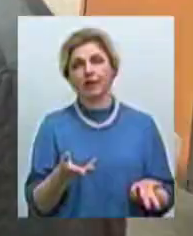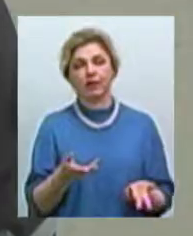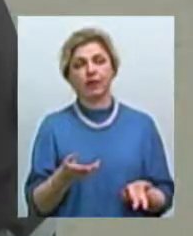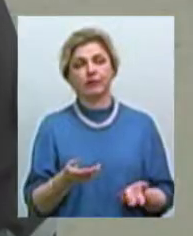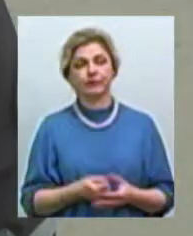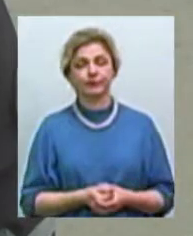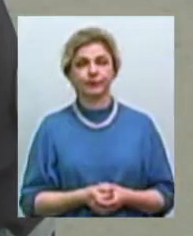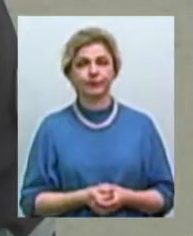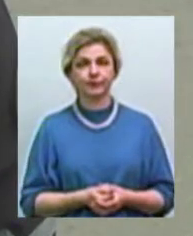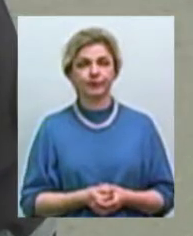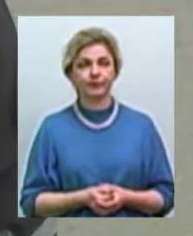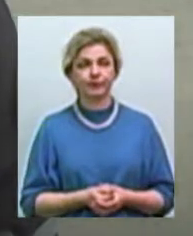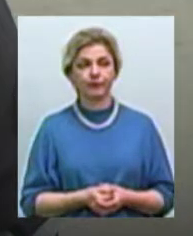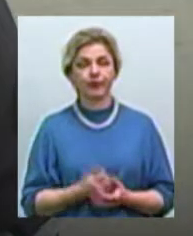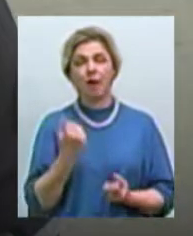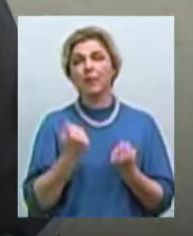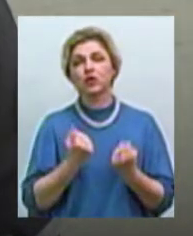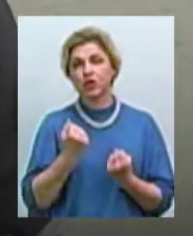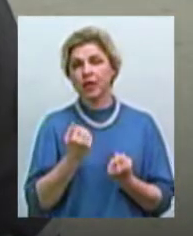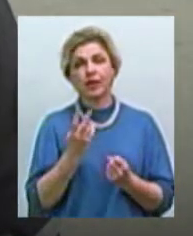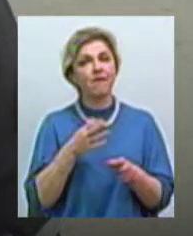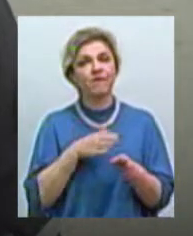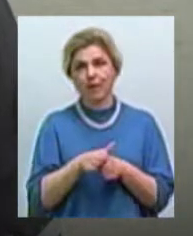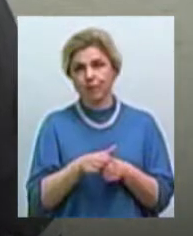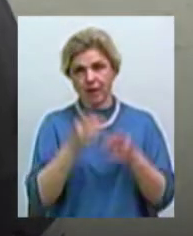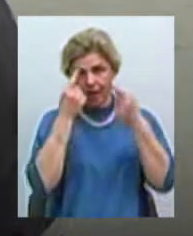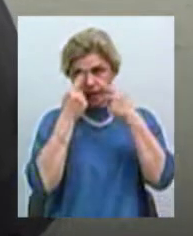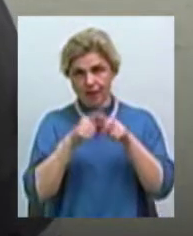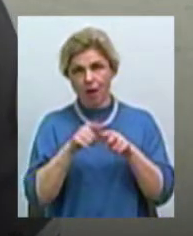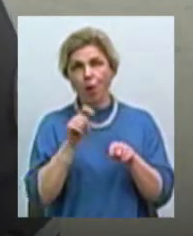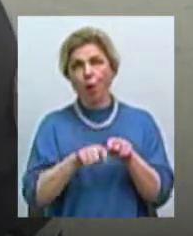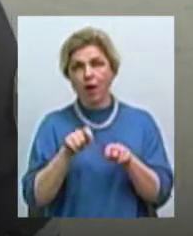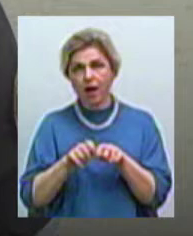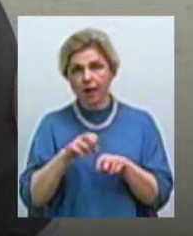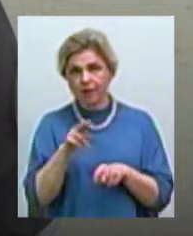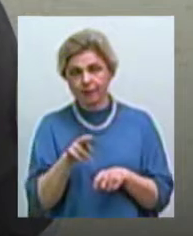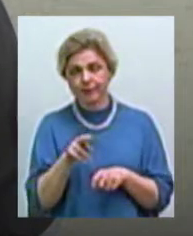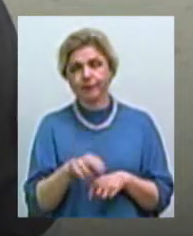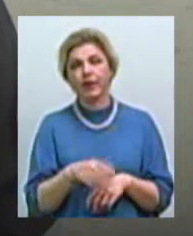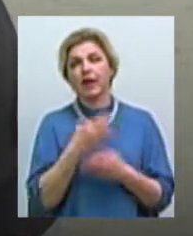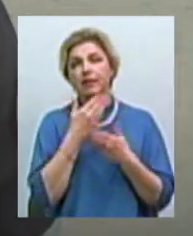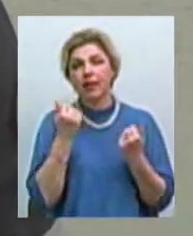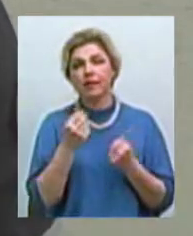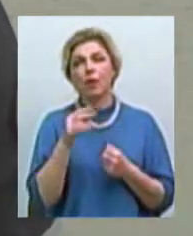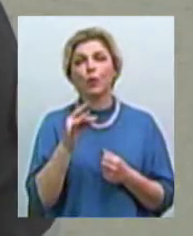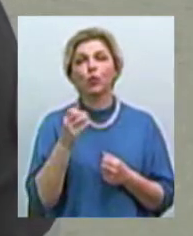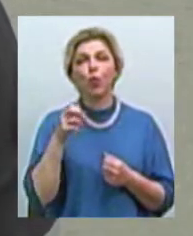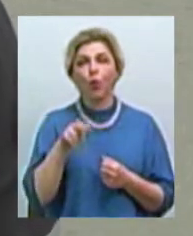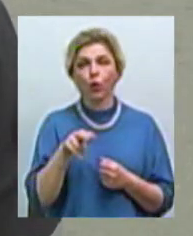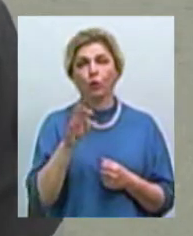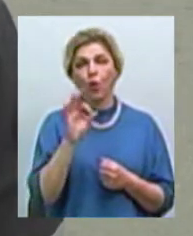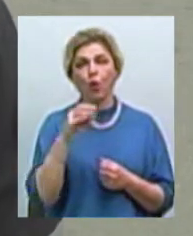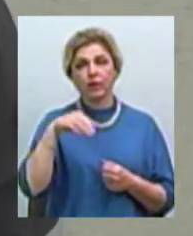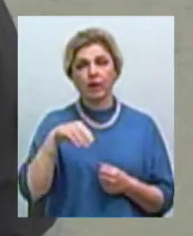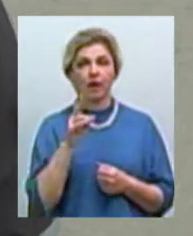це? Транспортний засіб не пройшов техогляду. У нього відсутній чинний протокол ОТК, обов'язкового